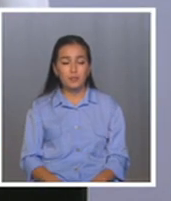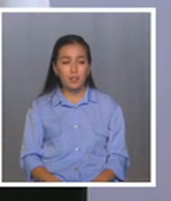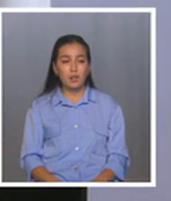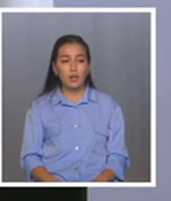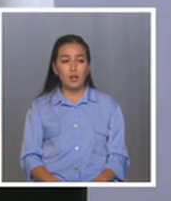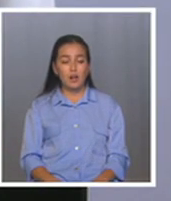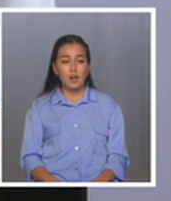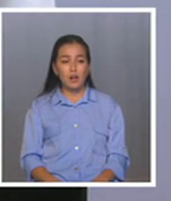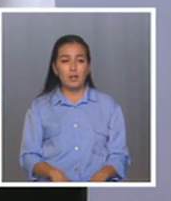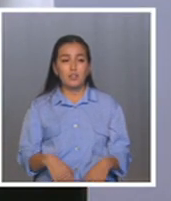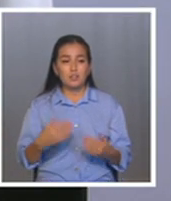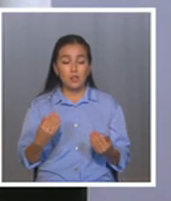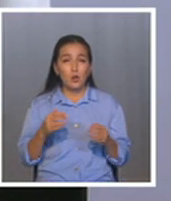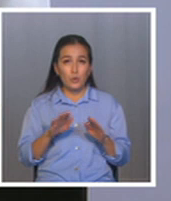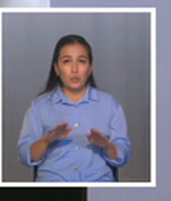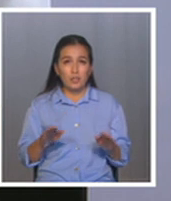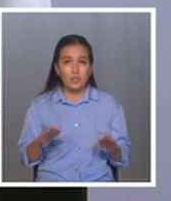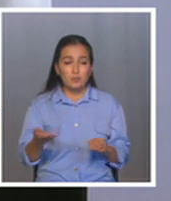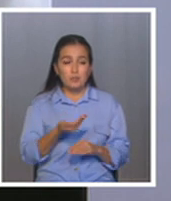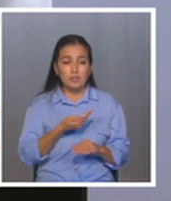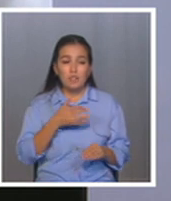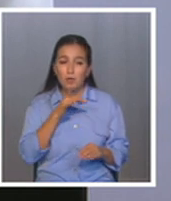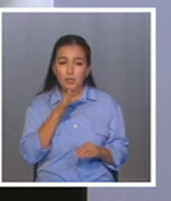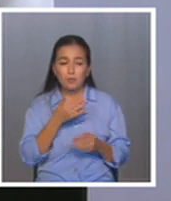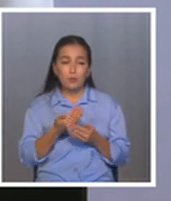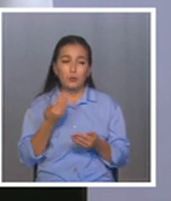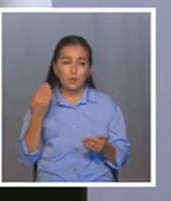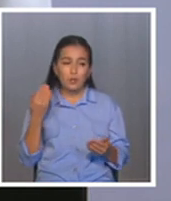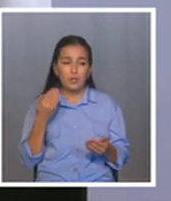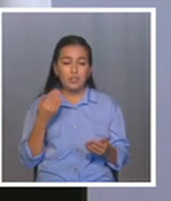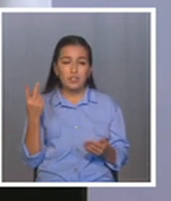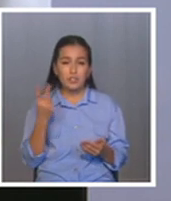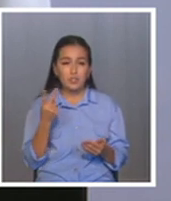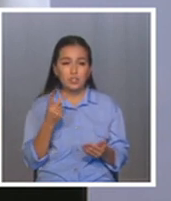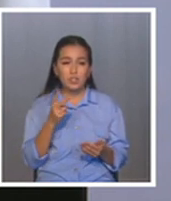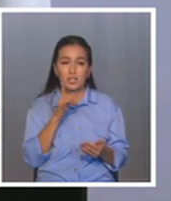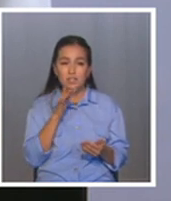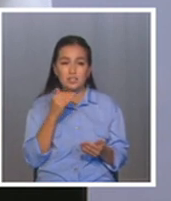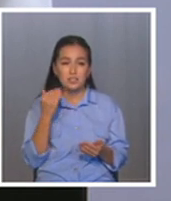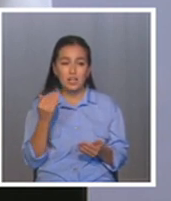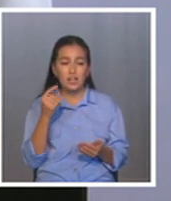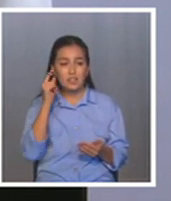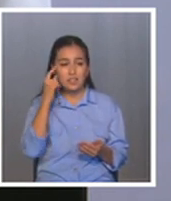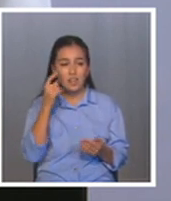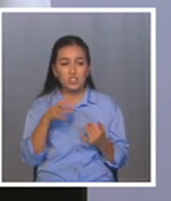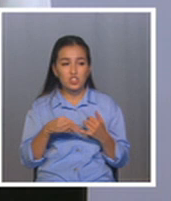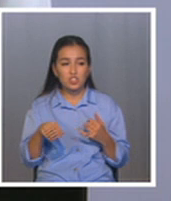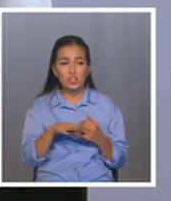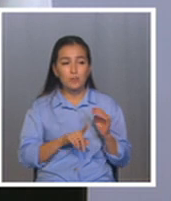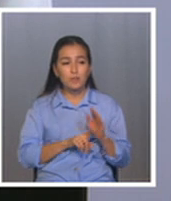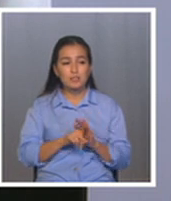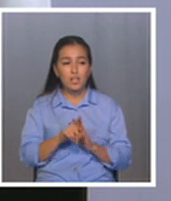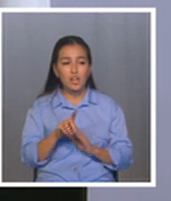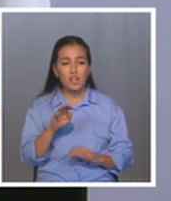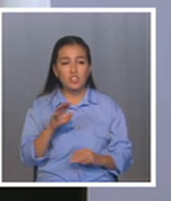Ал ендеше оқушылар, біздің заманымыздан бұрынғы 2-ші ғасырда Қытай жерінен басталып, Жерорта